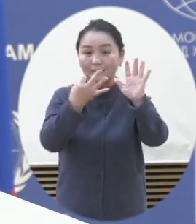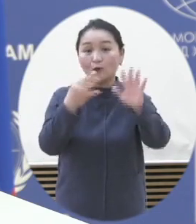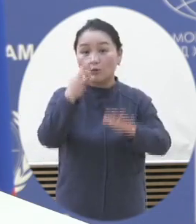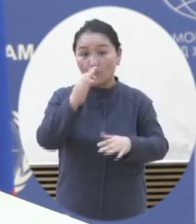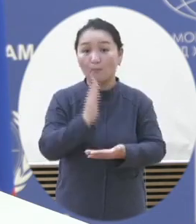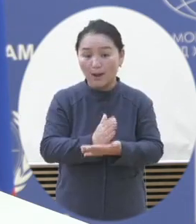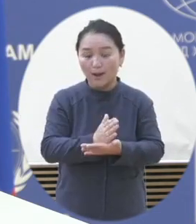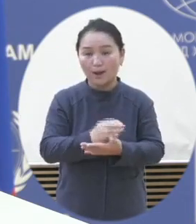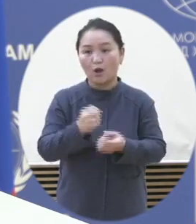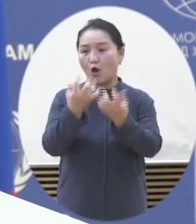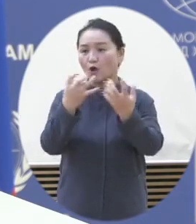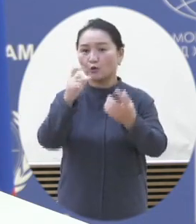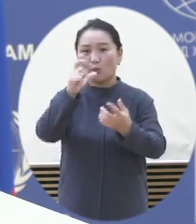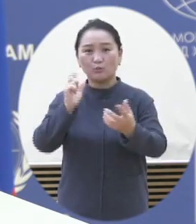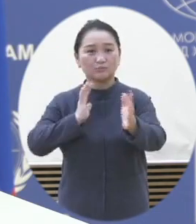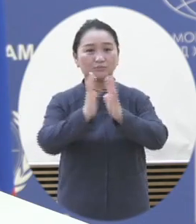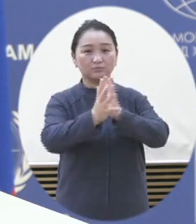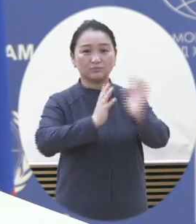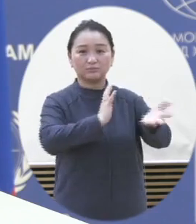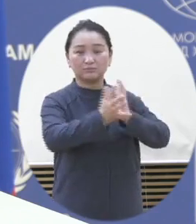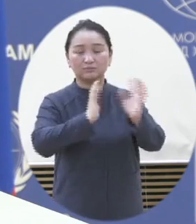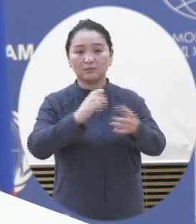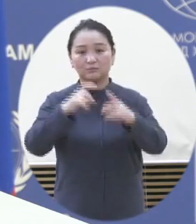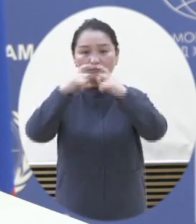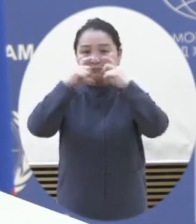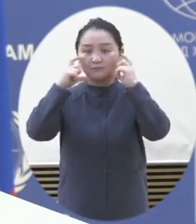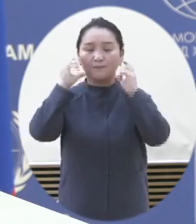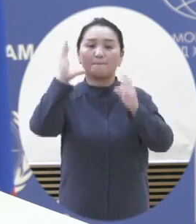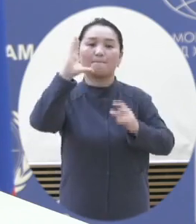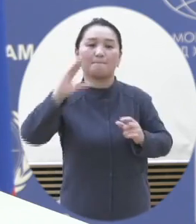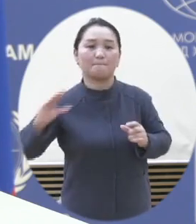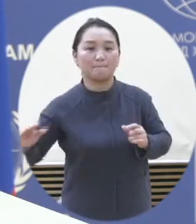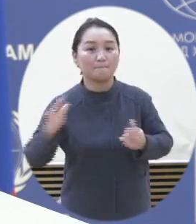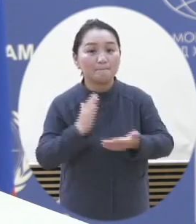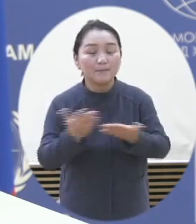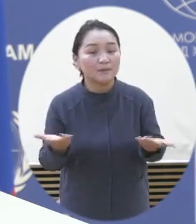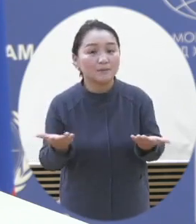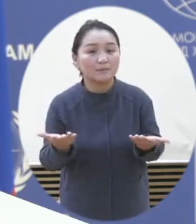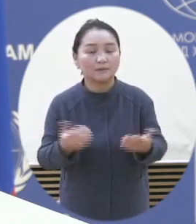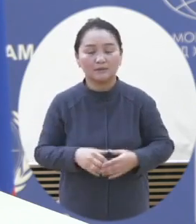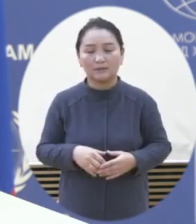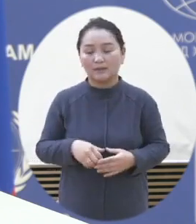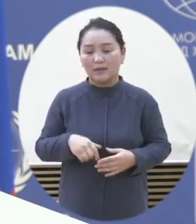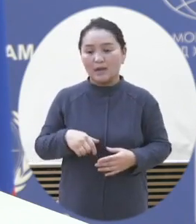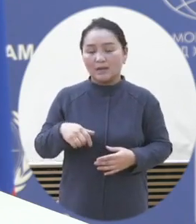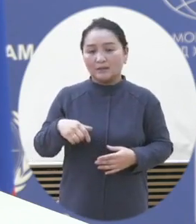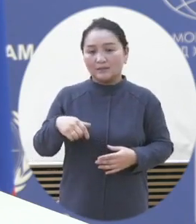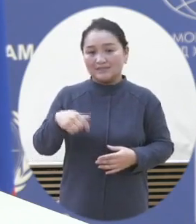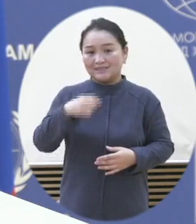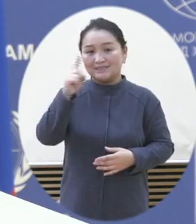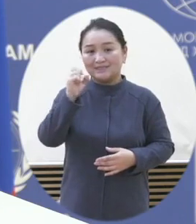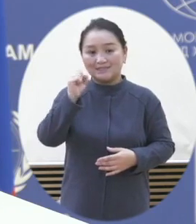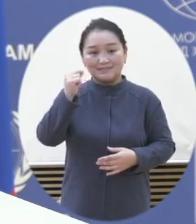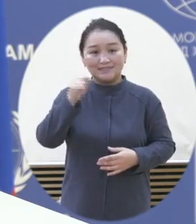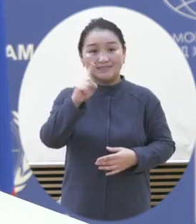ялангуяа олон нийтийн газруудад бол зүүх хандлага бол одоо багасж ирж байгаа байхгүй. Тэгэхээр эн чинь өөрөө юу хийж ийн вэ гэвэл зүгээр захиргааны арга хэмжээ аваад ингээд